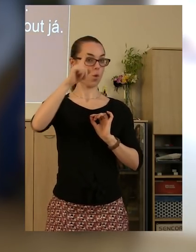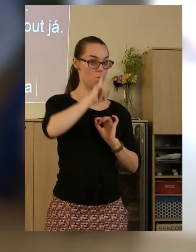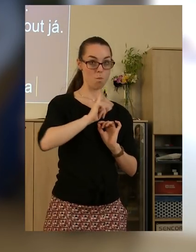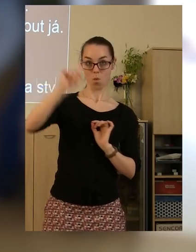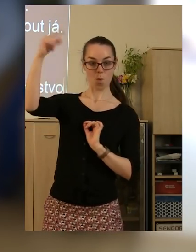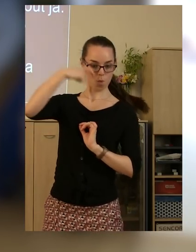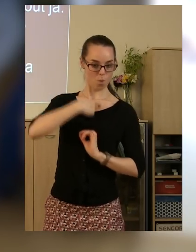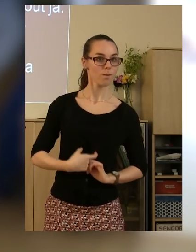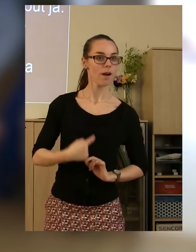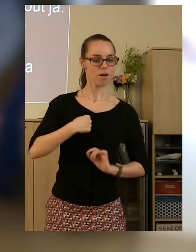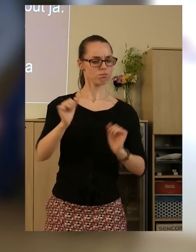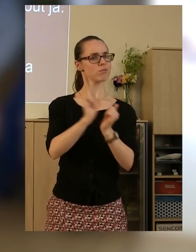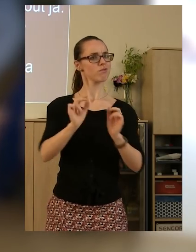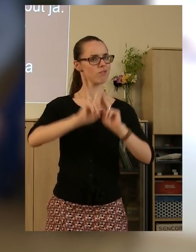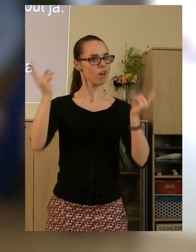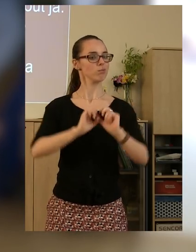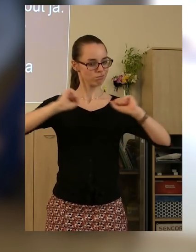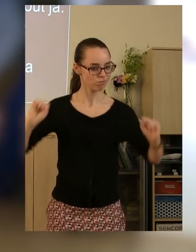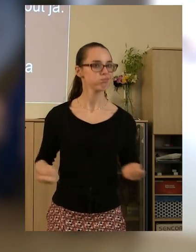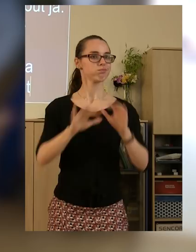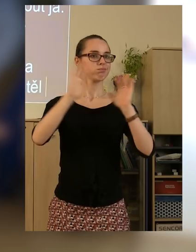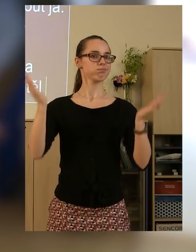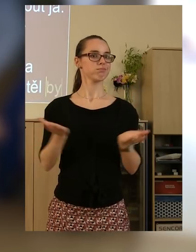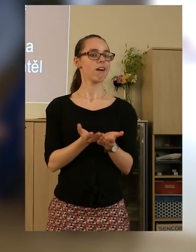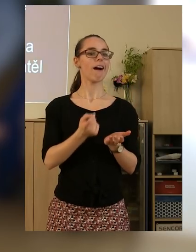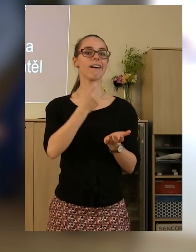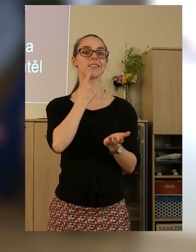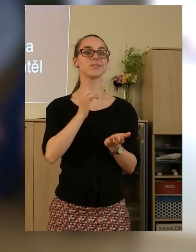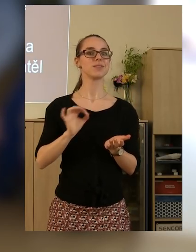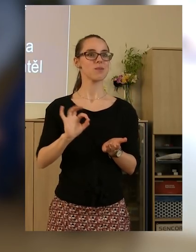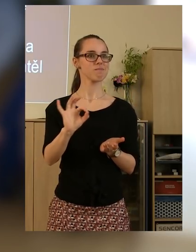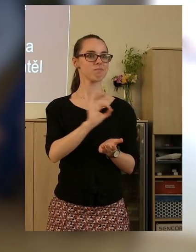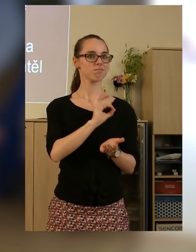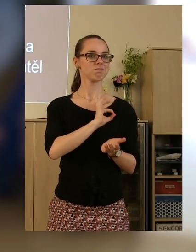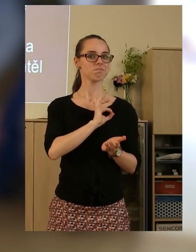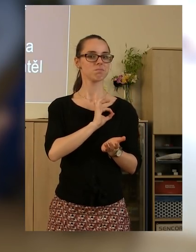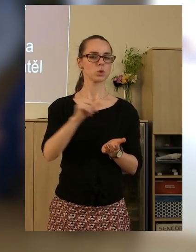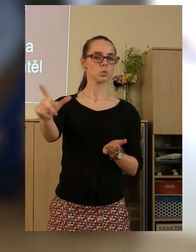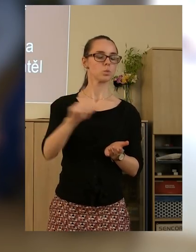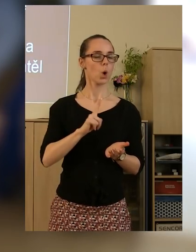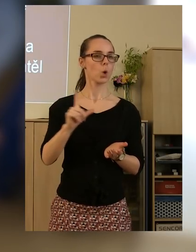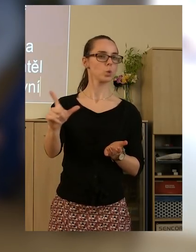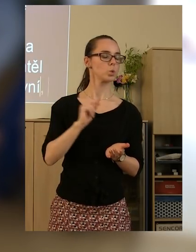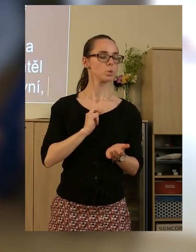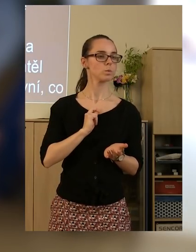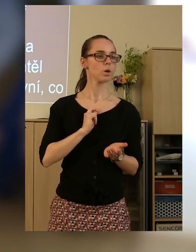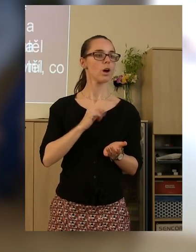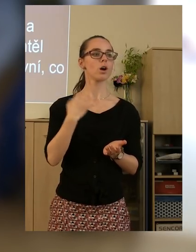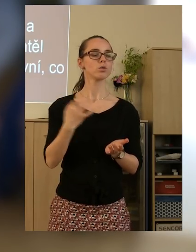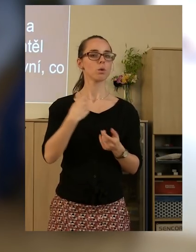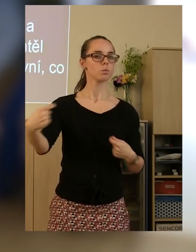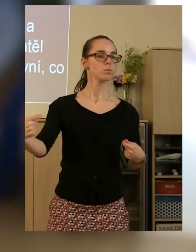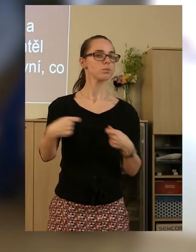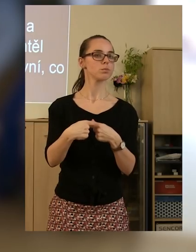svět, a chtěl bych v něm partnera, tak první, co mu musím dát,